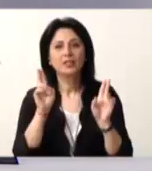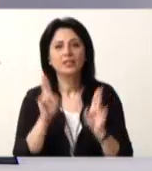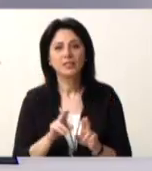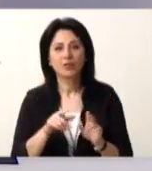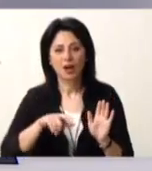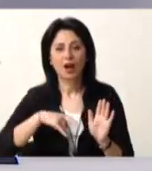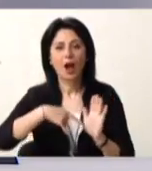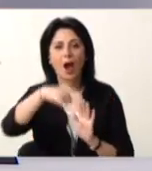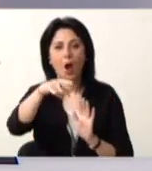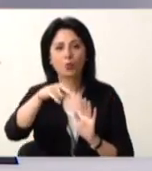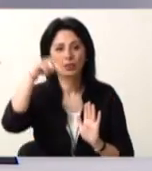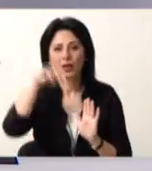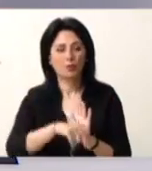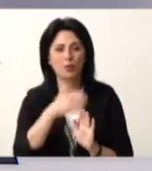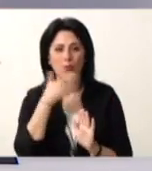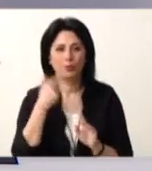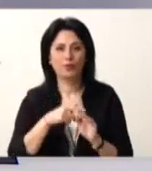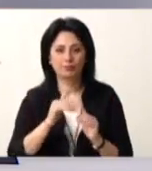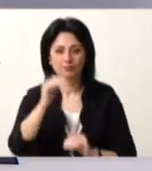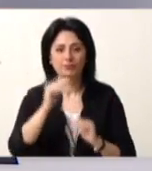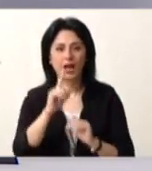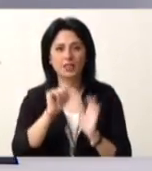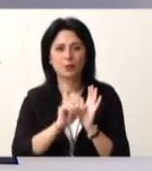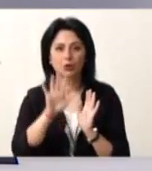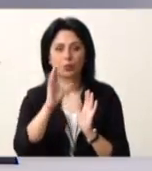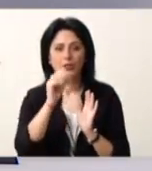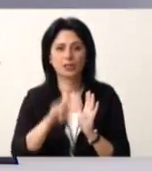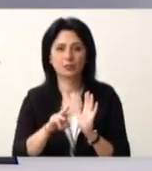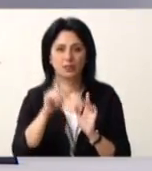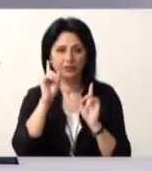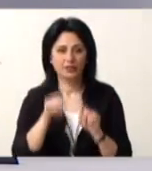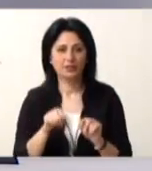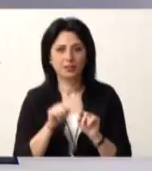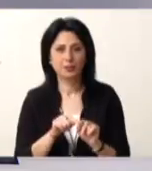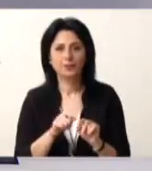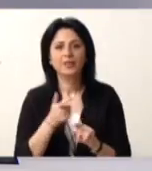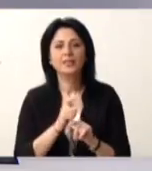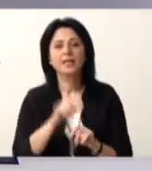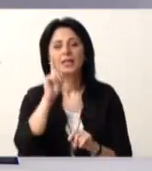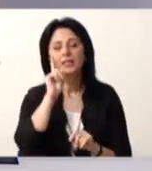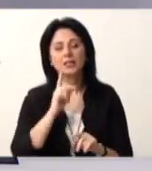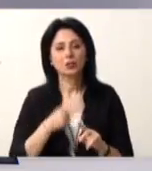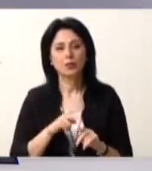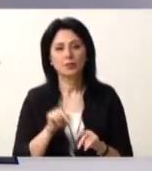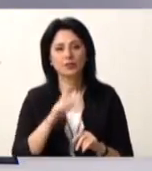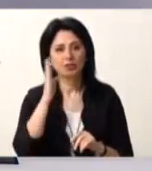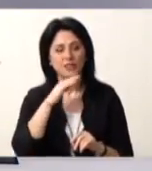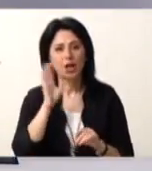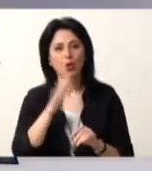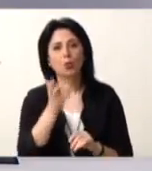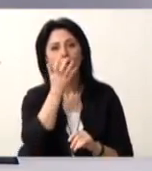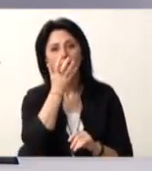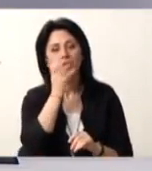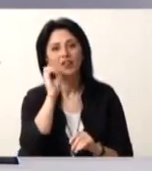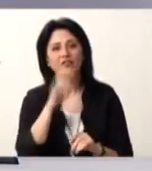აუზები ამისთვის არ არის ღრმა, მაქსიმალური სიმაღლე არის 165 სანტიმეტრი როგორც წესი. ძალიან სასიამოვნოა ის, რომ წყალი უფრო